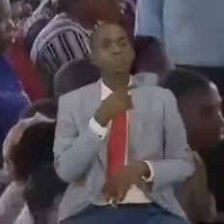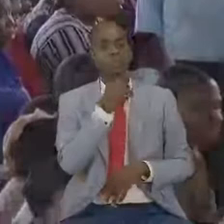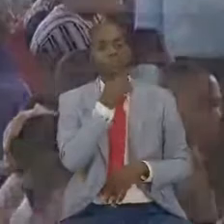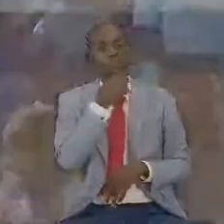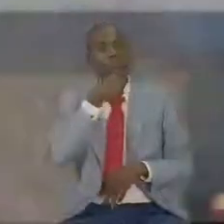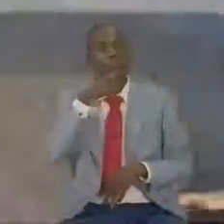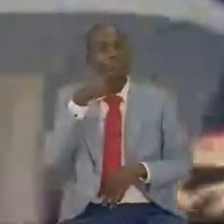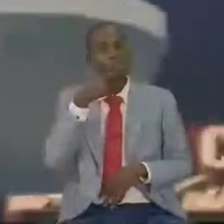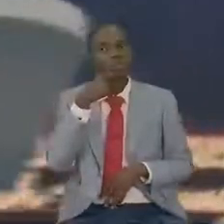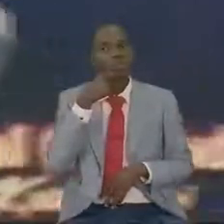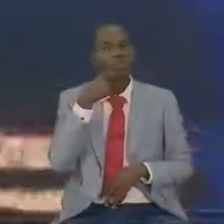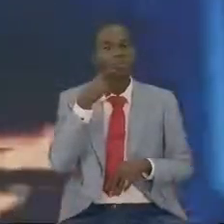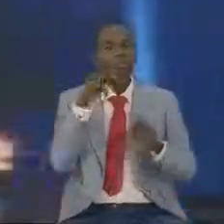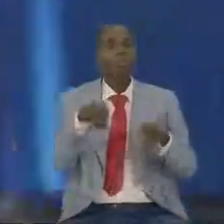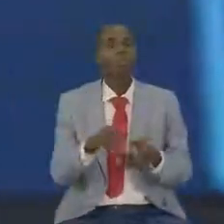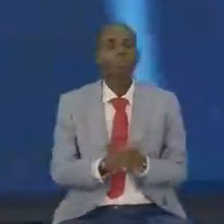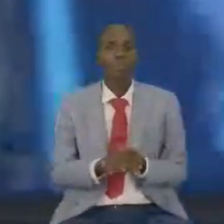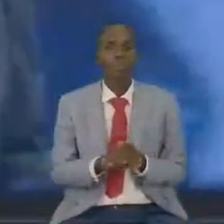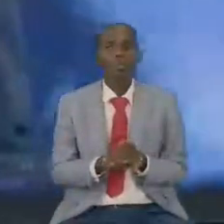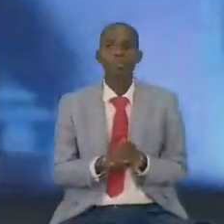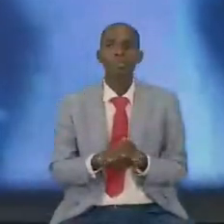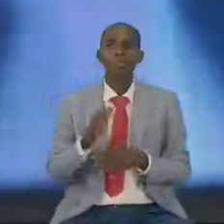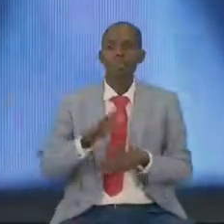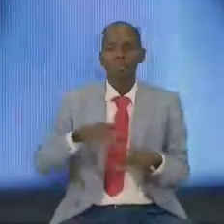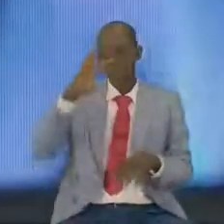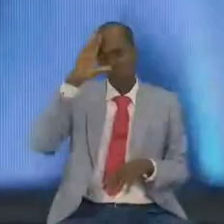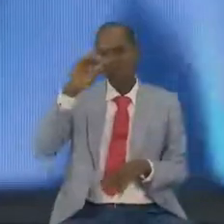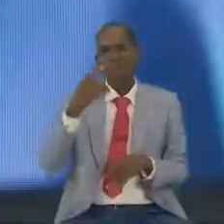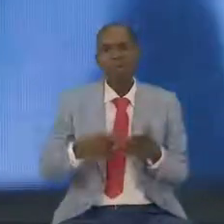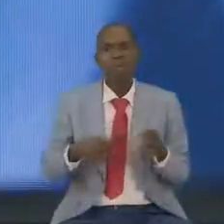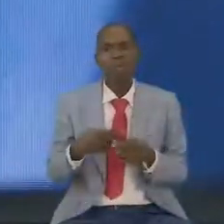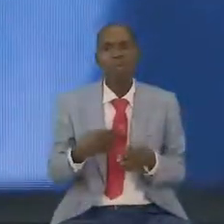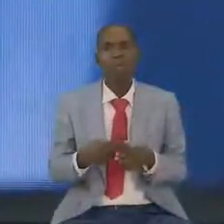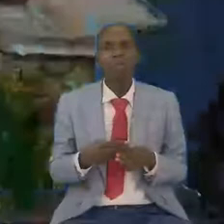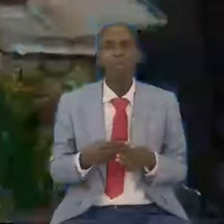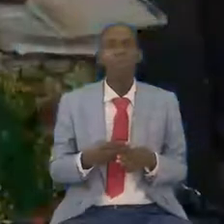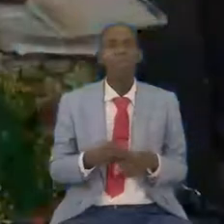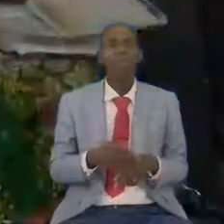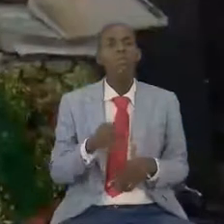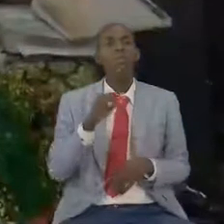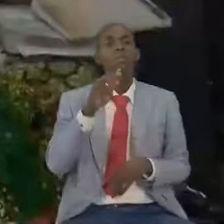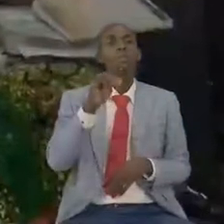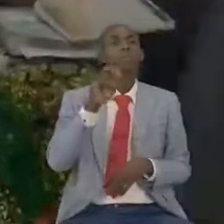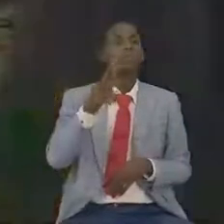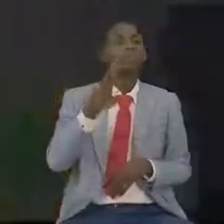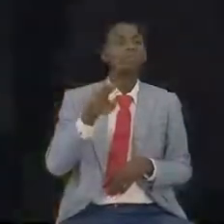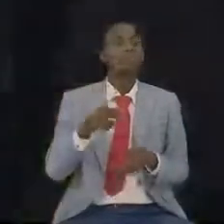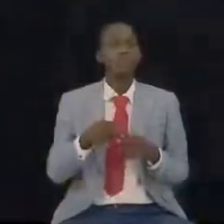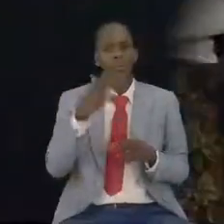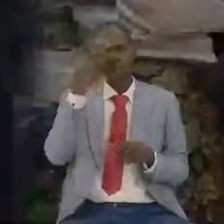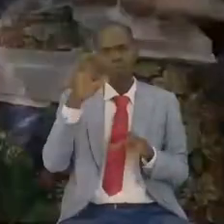sec? Comment tu l'appelles? Mais tel monsieur, pourquoi ne pas